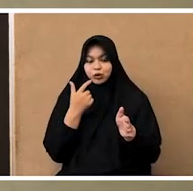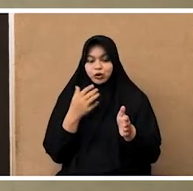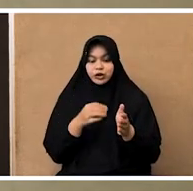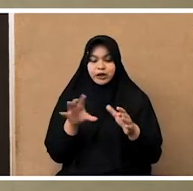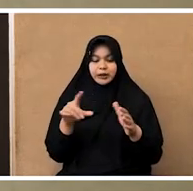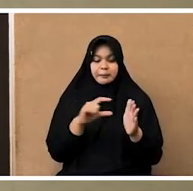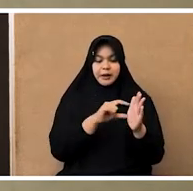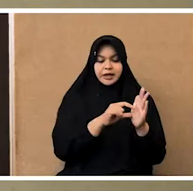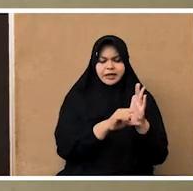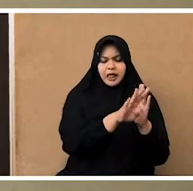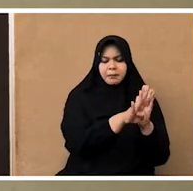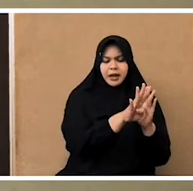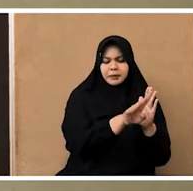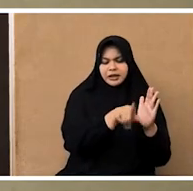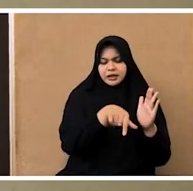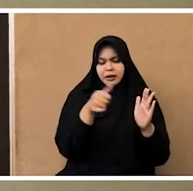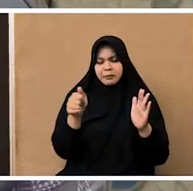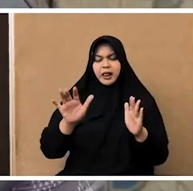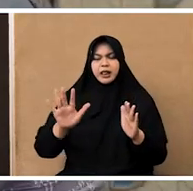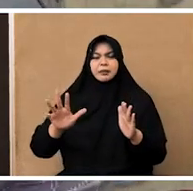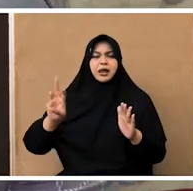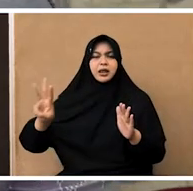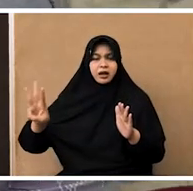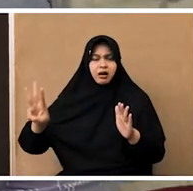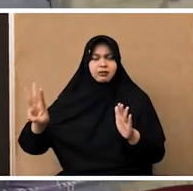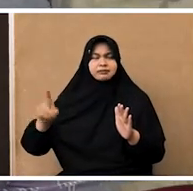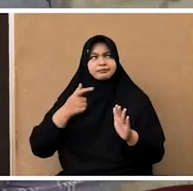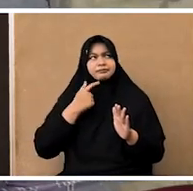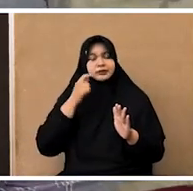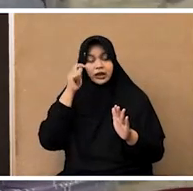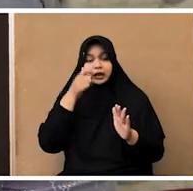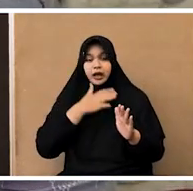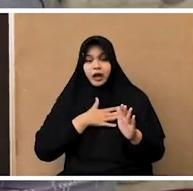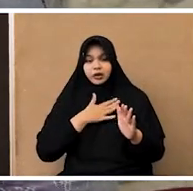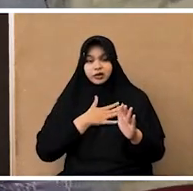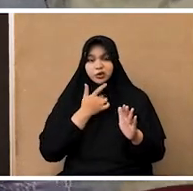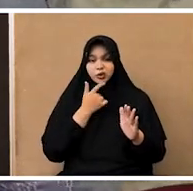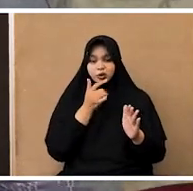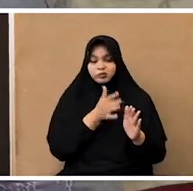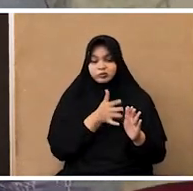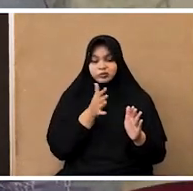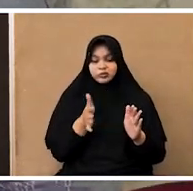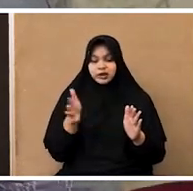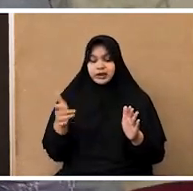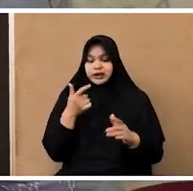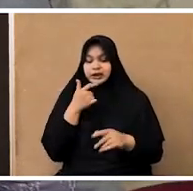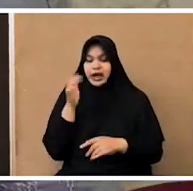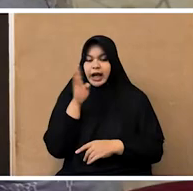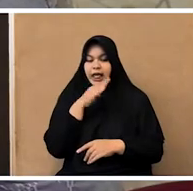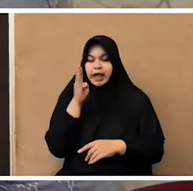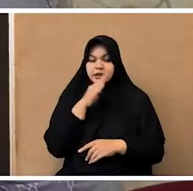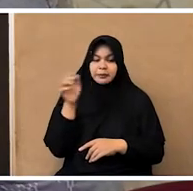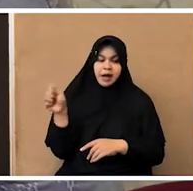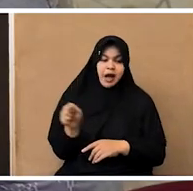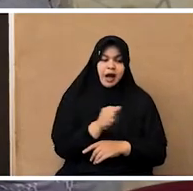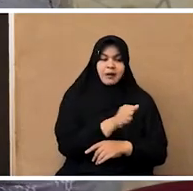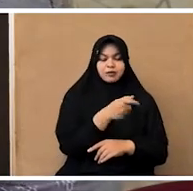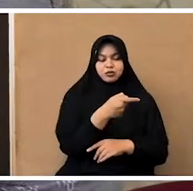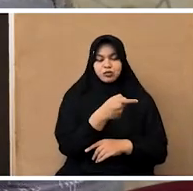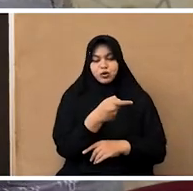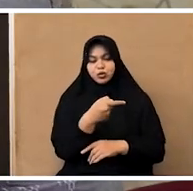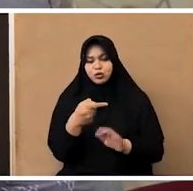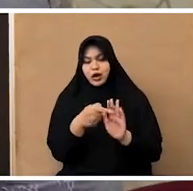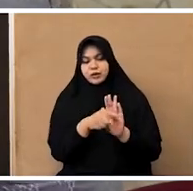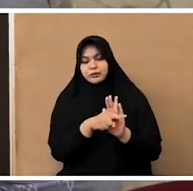44 Ya sampai pasal 53 dengan saya itu mengatur soal alasan yang menghapus mengurangi gitu ya atau